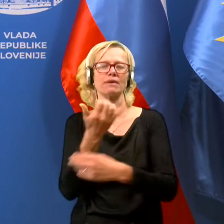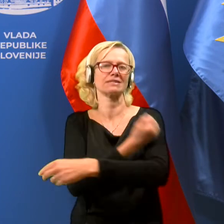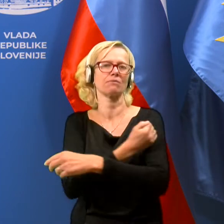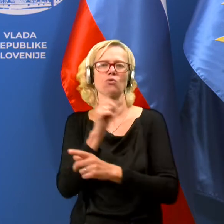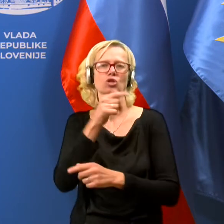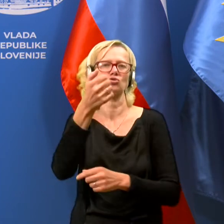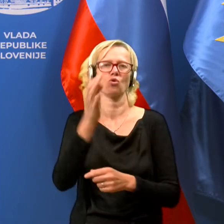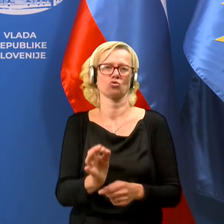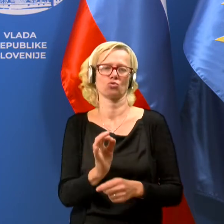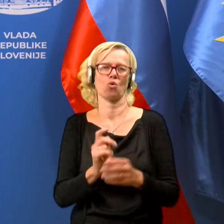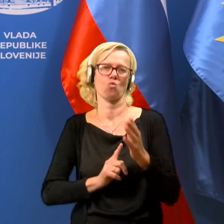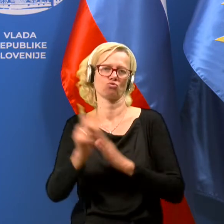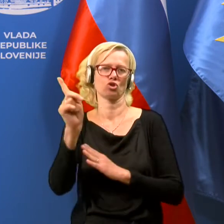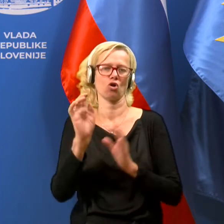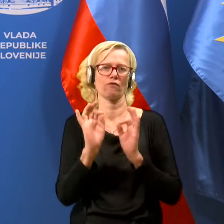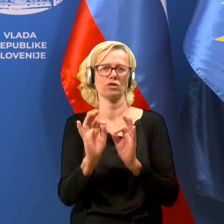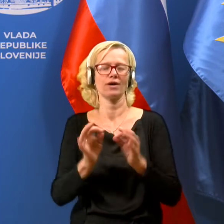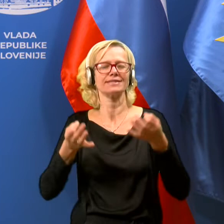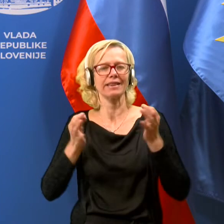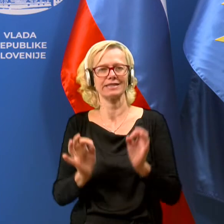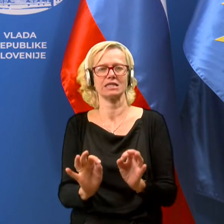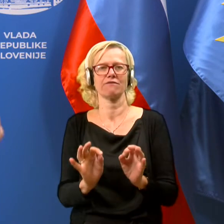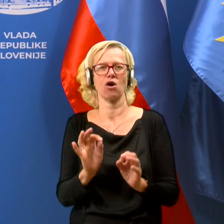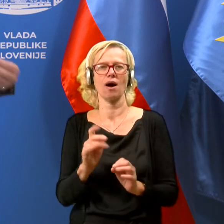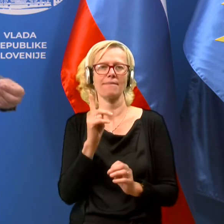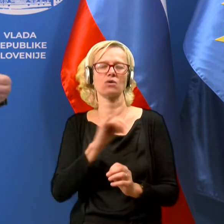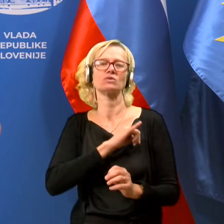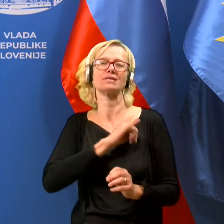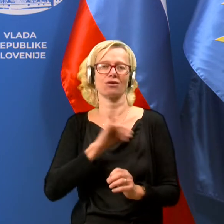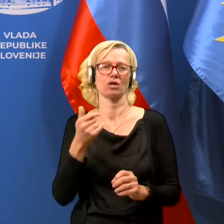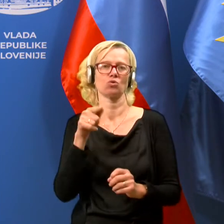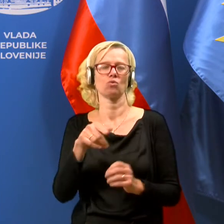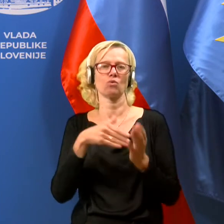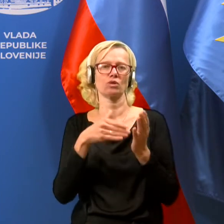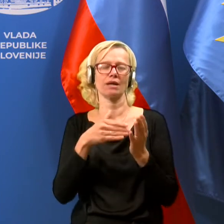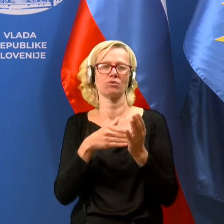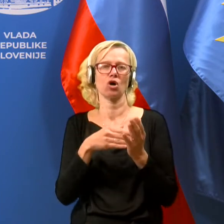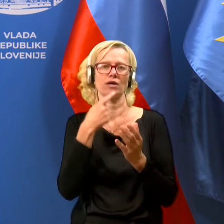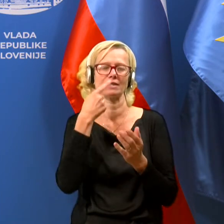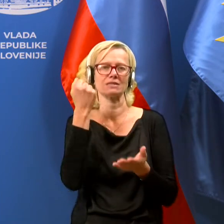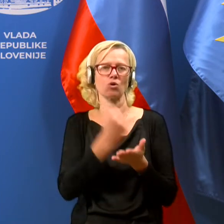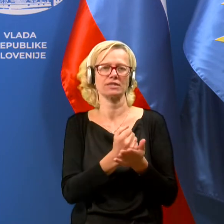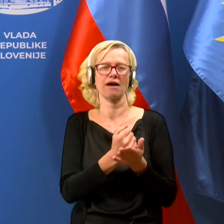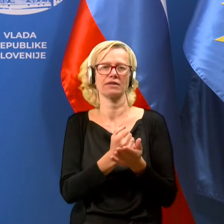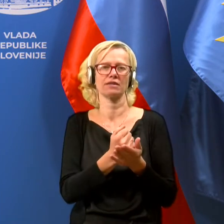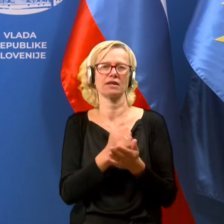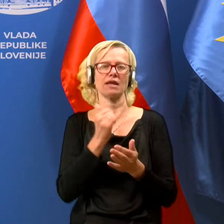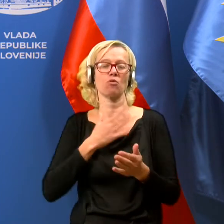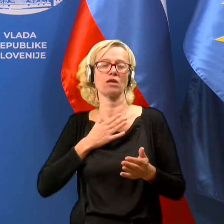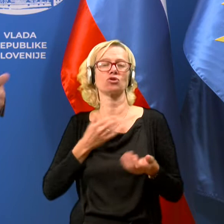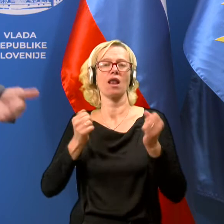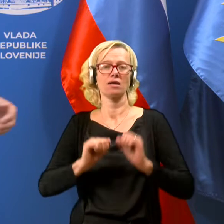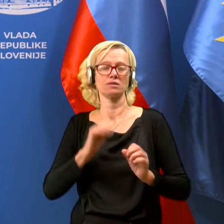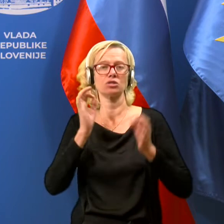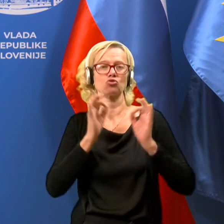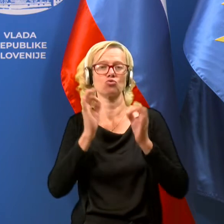100% učinkovito, zanesljivo, pa vendarle, tu je potrebno izpostaviti nekaj, da po naših lastnih